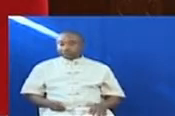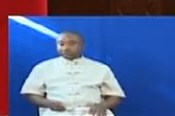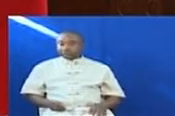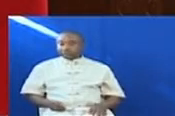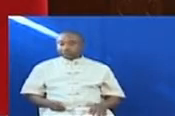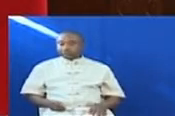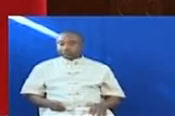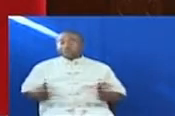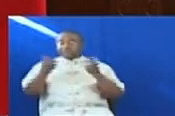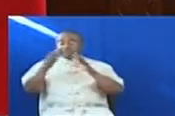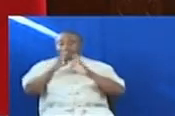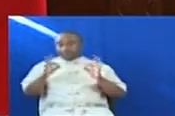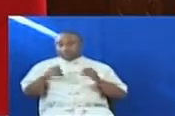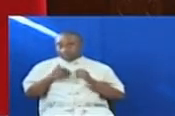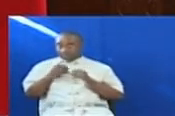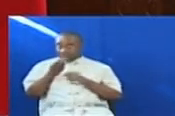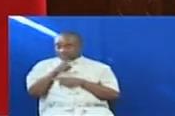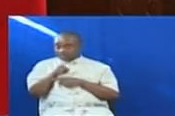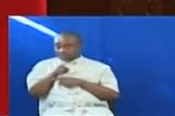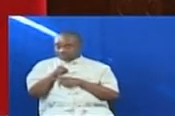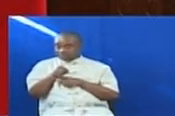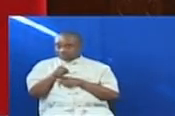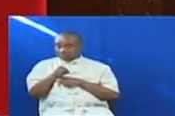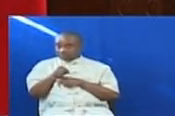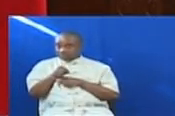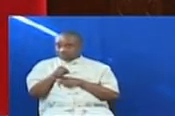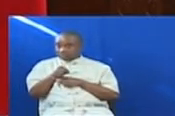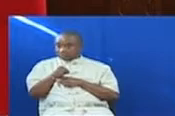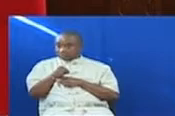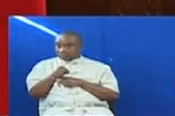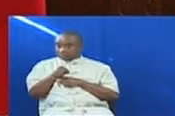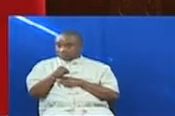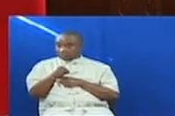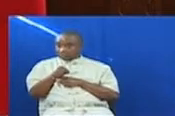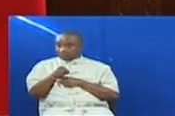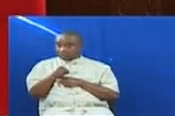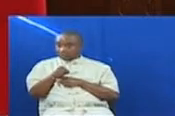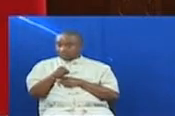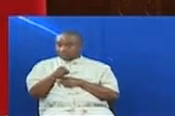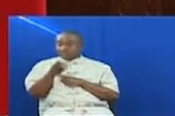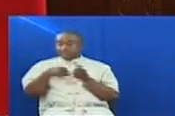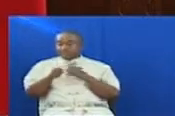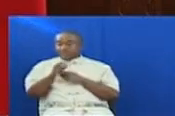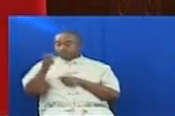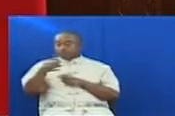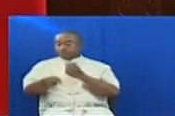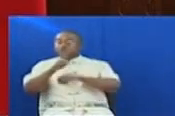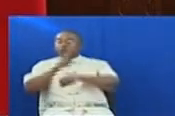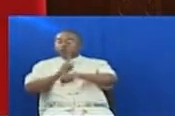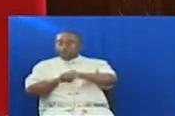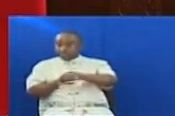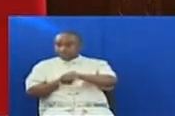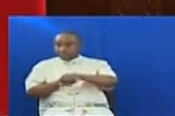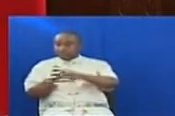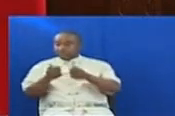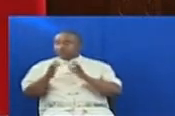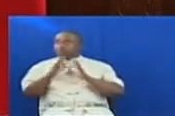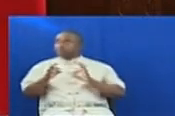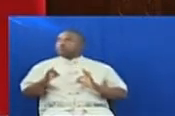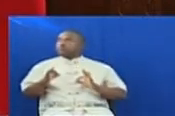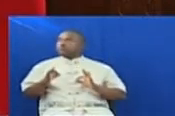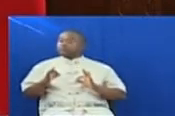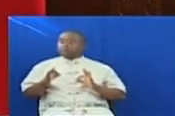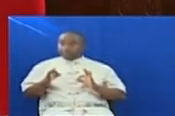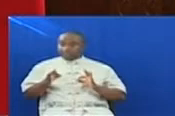ni vizuri kwanza ipeleke fedha hizi ambazo zinahitajika kupelekwa kwenye halmashauri kwa wakati, na ni vizuri wao na utaratibu wa kuingia